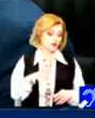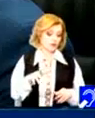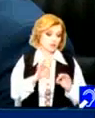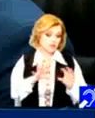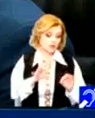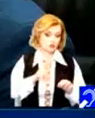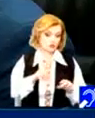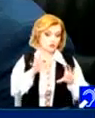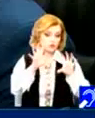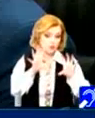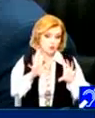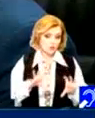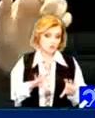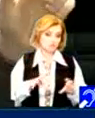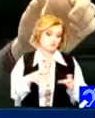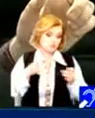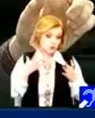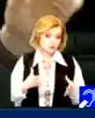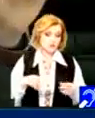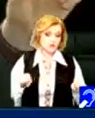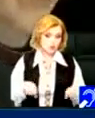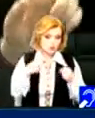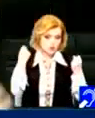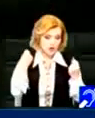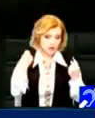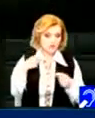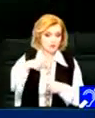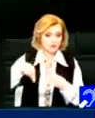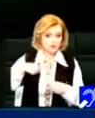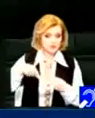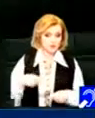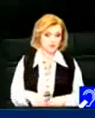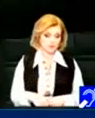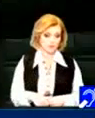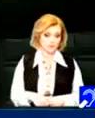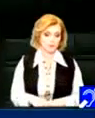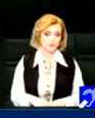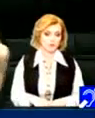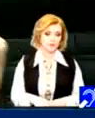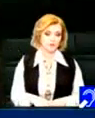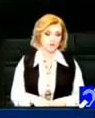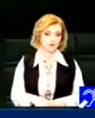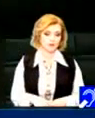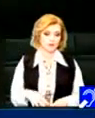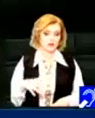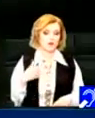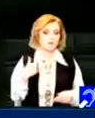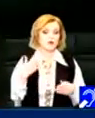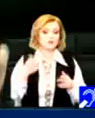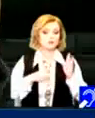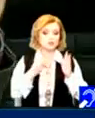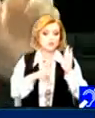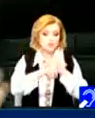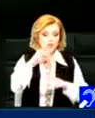în picioare de agenții economici. Este exemplul notificării pentru Leoval Group din data de 3 ianuarie